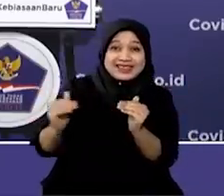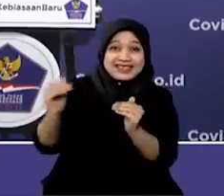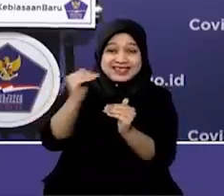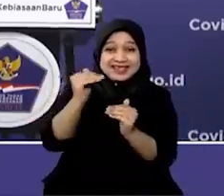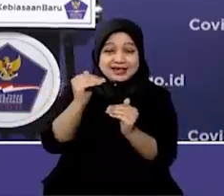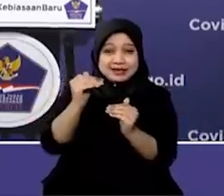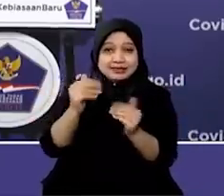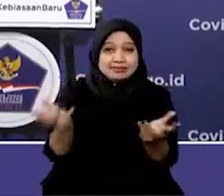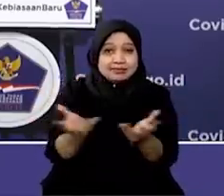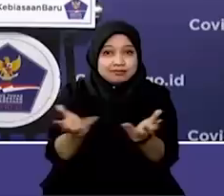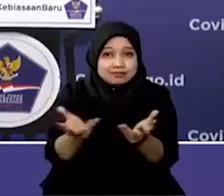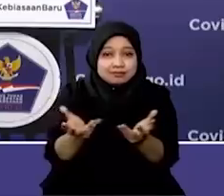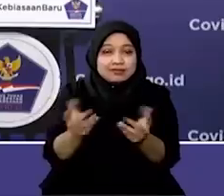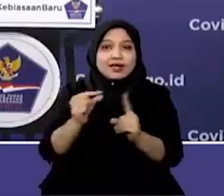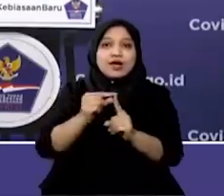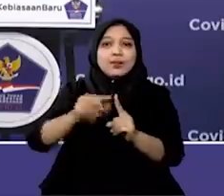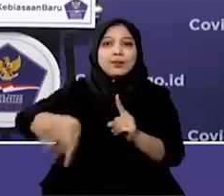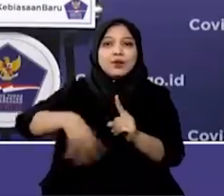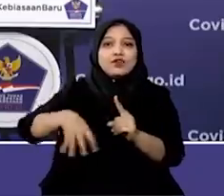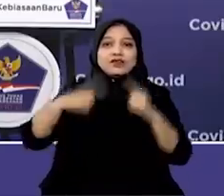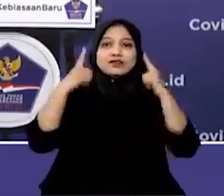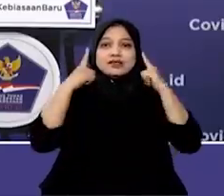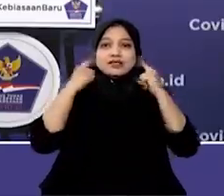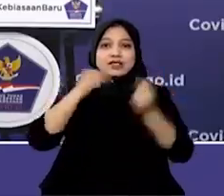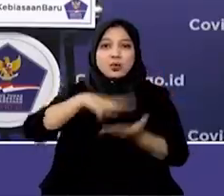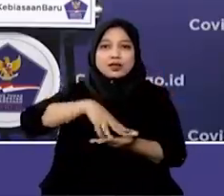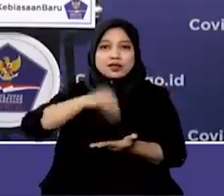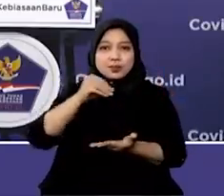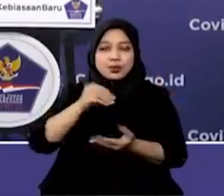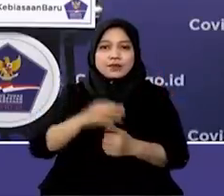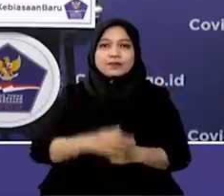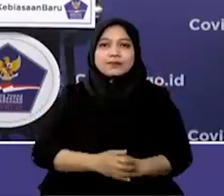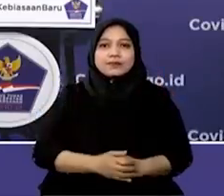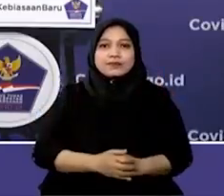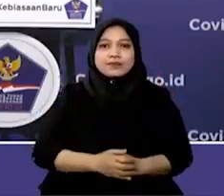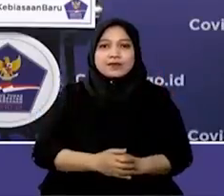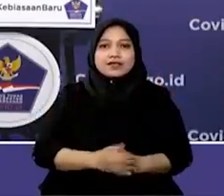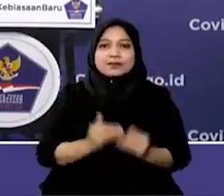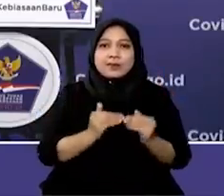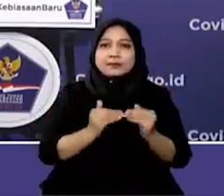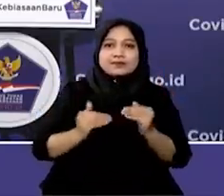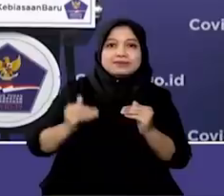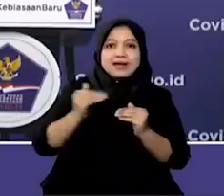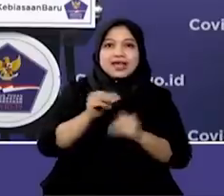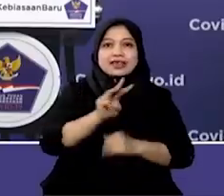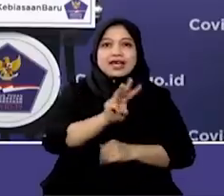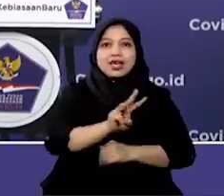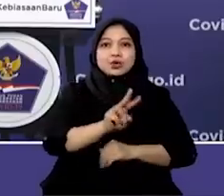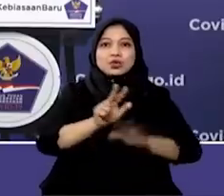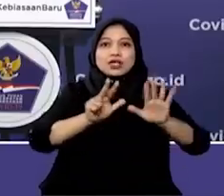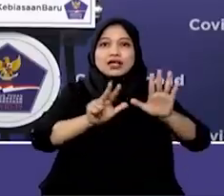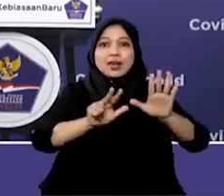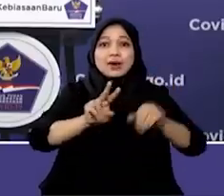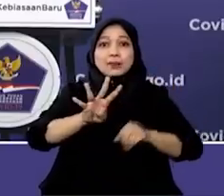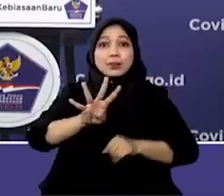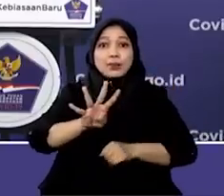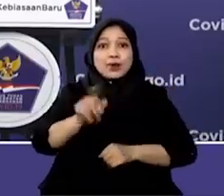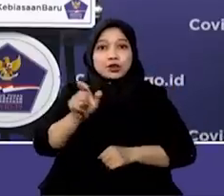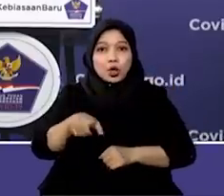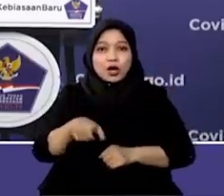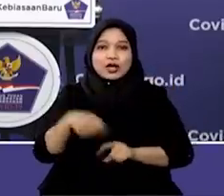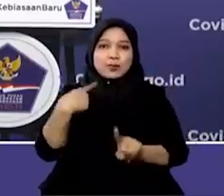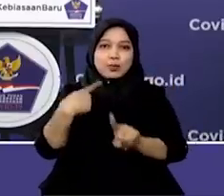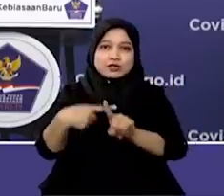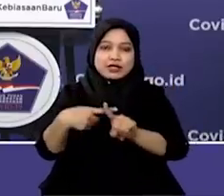positif hari ini adalah provinsi Jawa Timur dengan penambahan 384 kasus